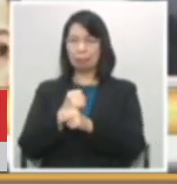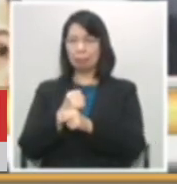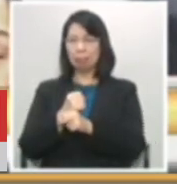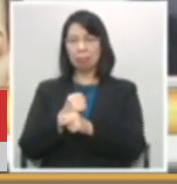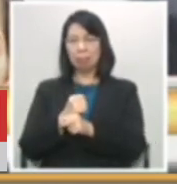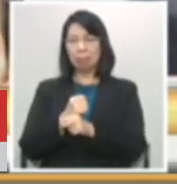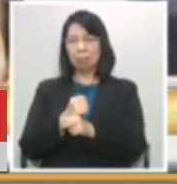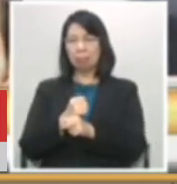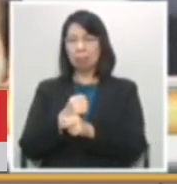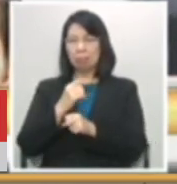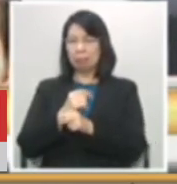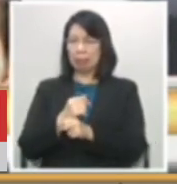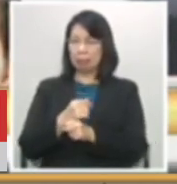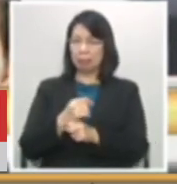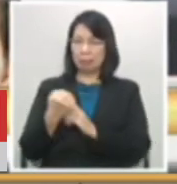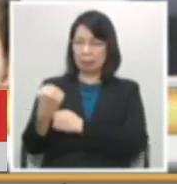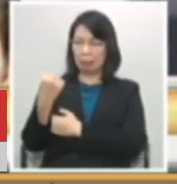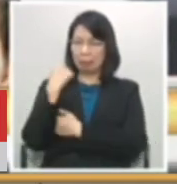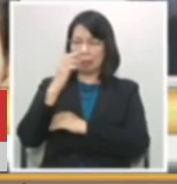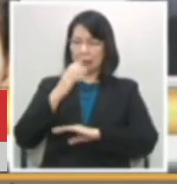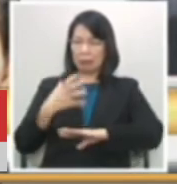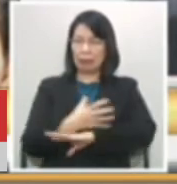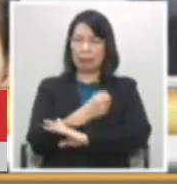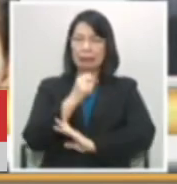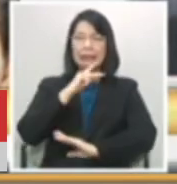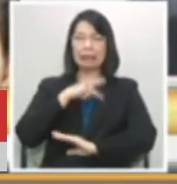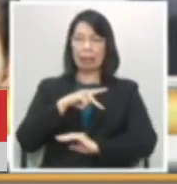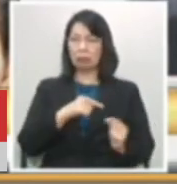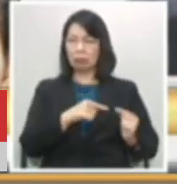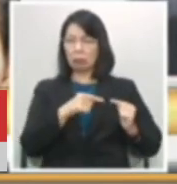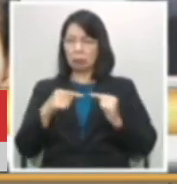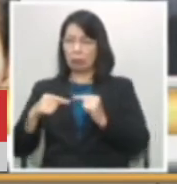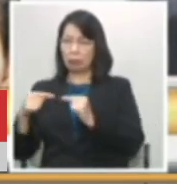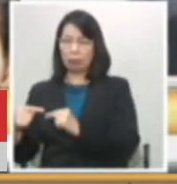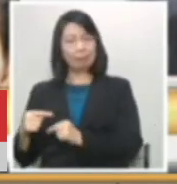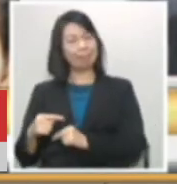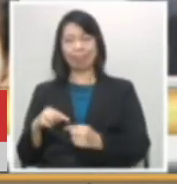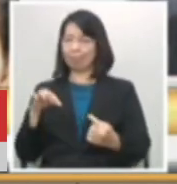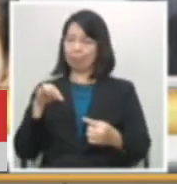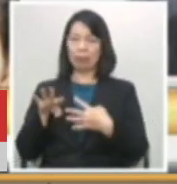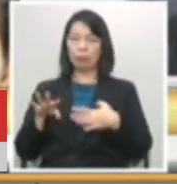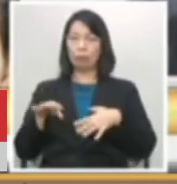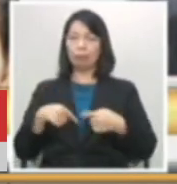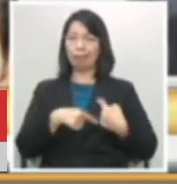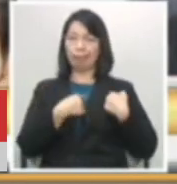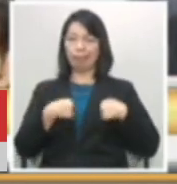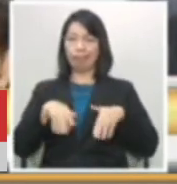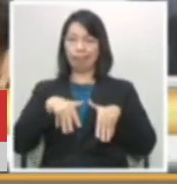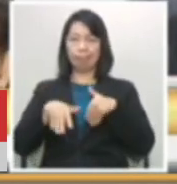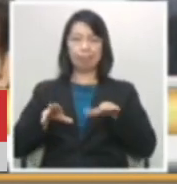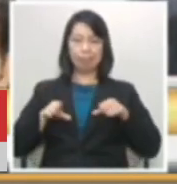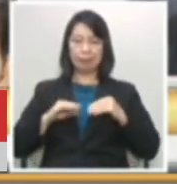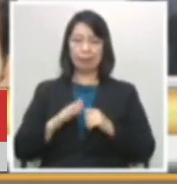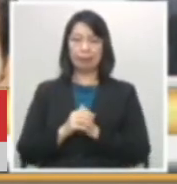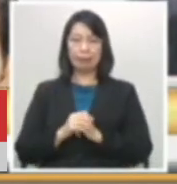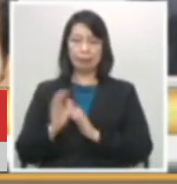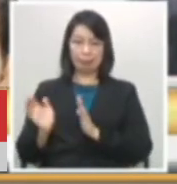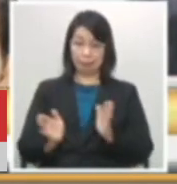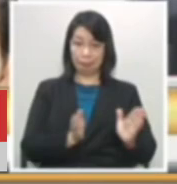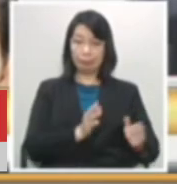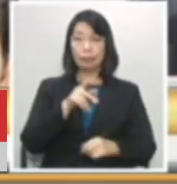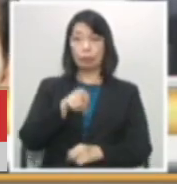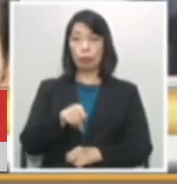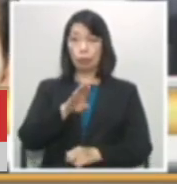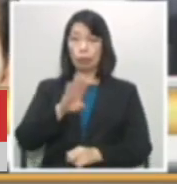าชนโดยส่วนรวมท่านประธานคะงบประมาณรายจ่ายประจำปีพ.ศ. 2563นี้